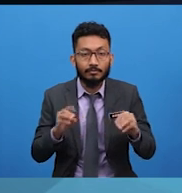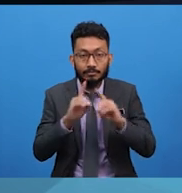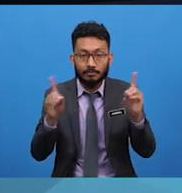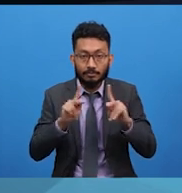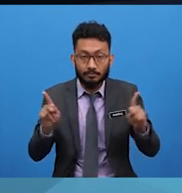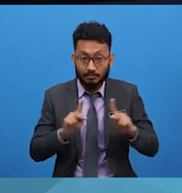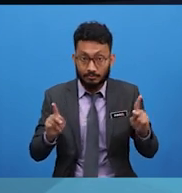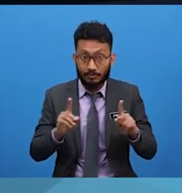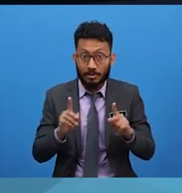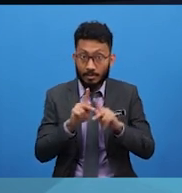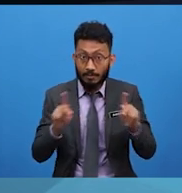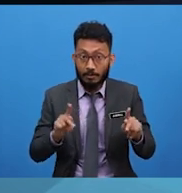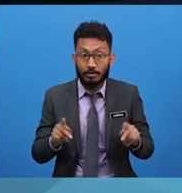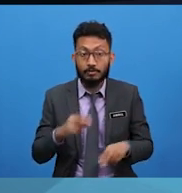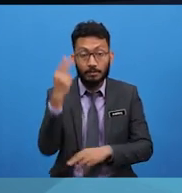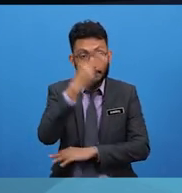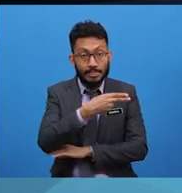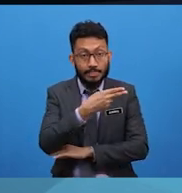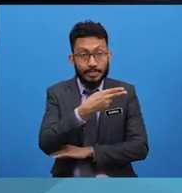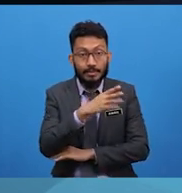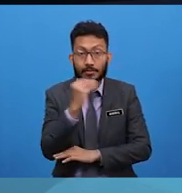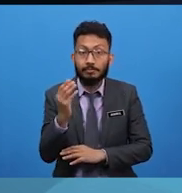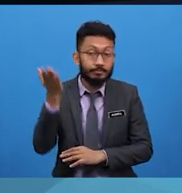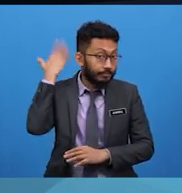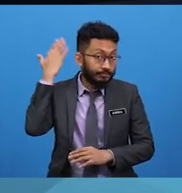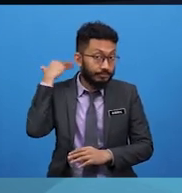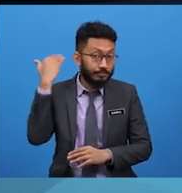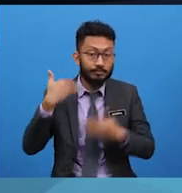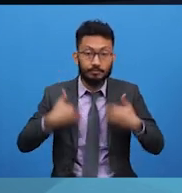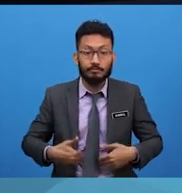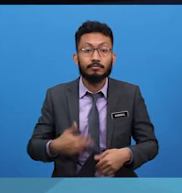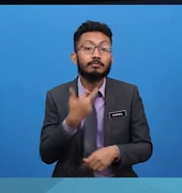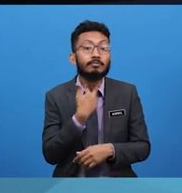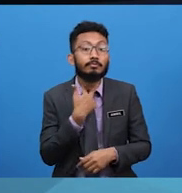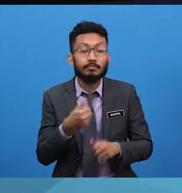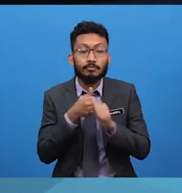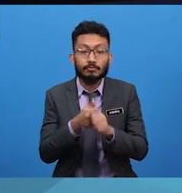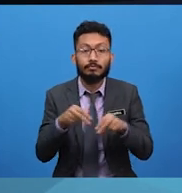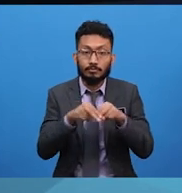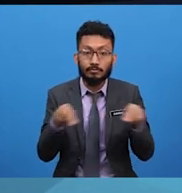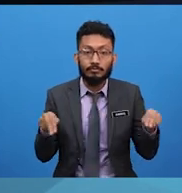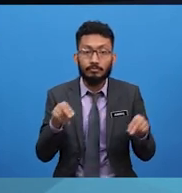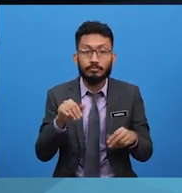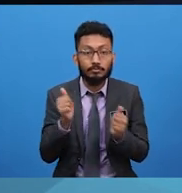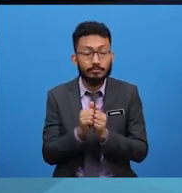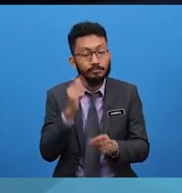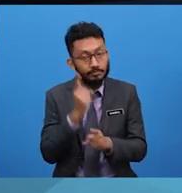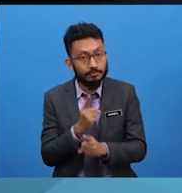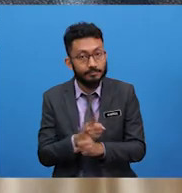bahagian yoke hadapan, badan hadapan dan belakang gaun hamil mengikut ukuran dengan betul.